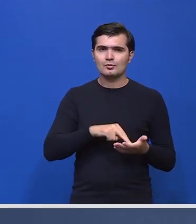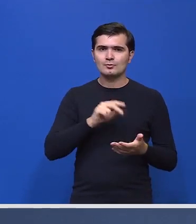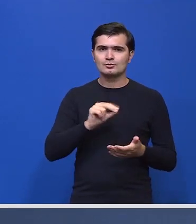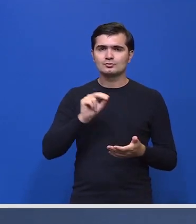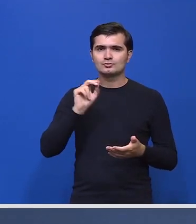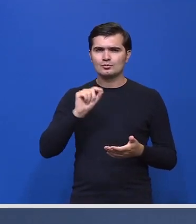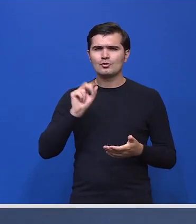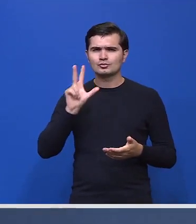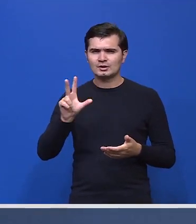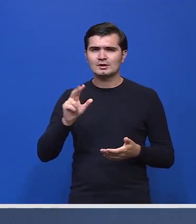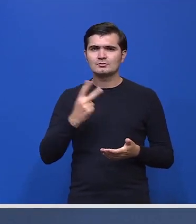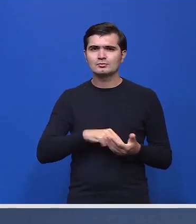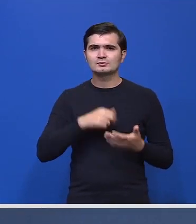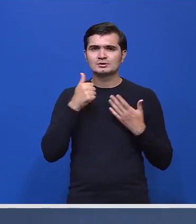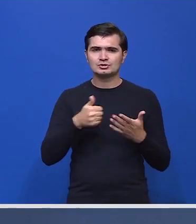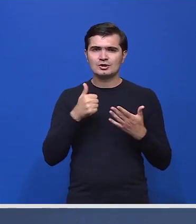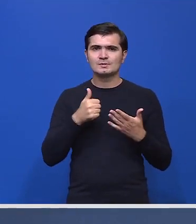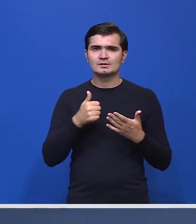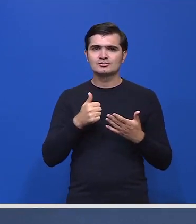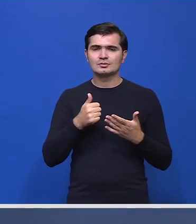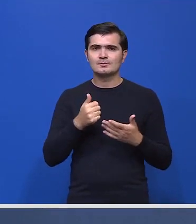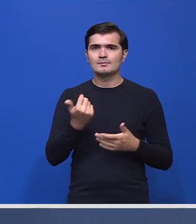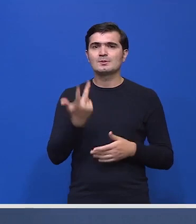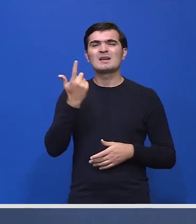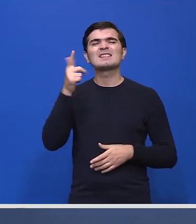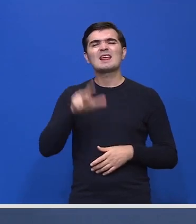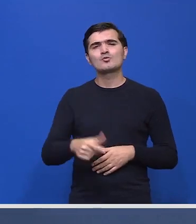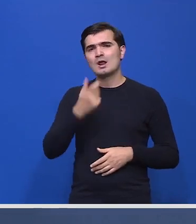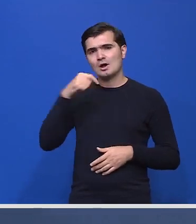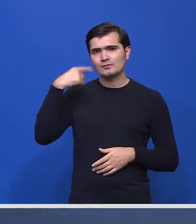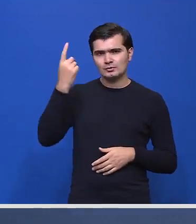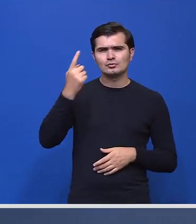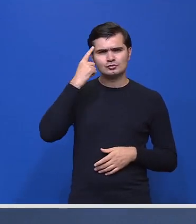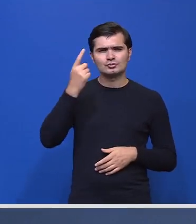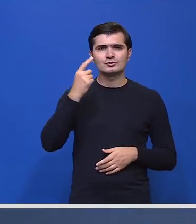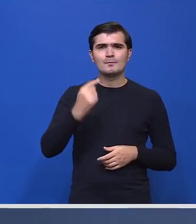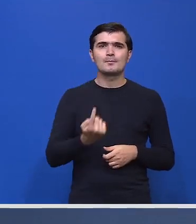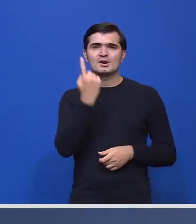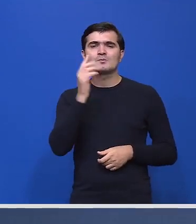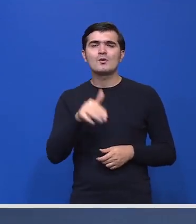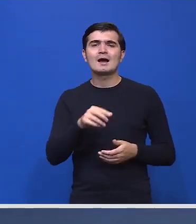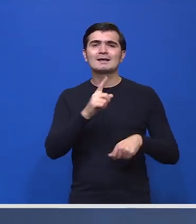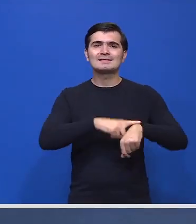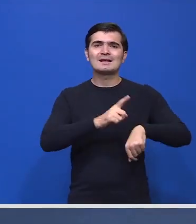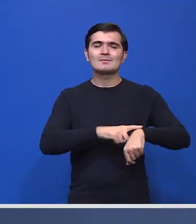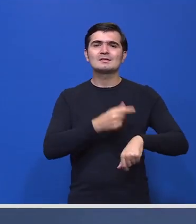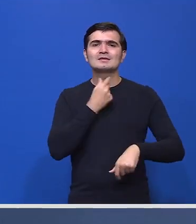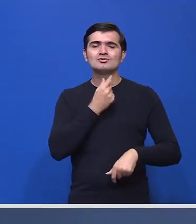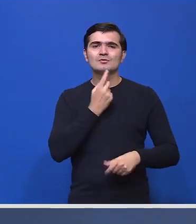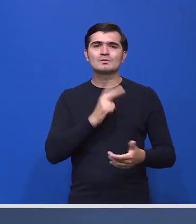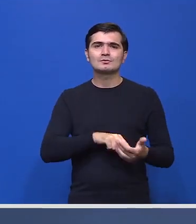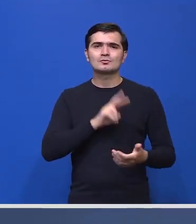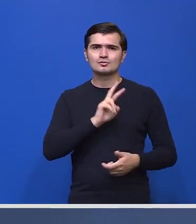1, 2023, 216. Termenele, după cum știm, sunt luna decembrie 2022